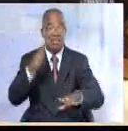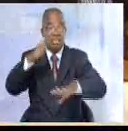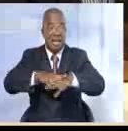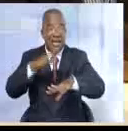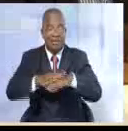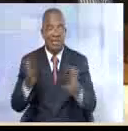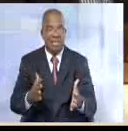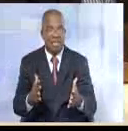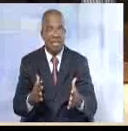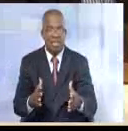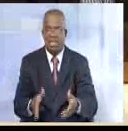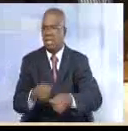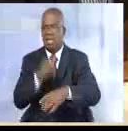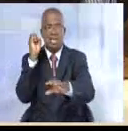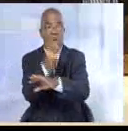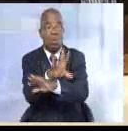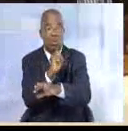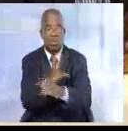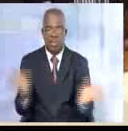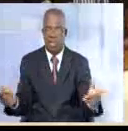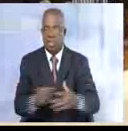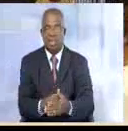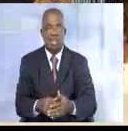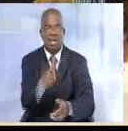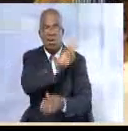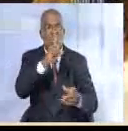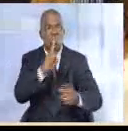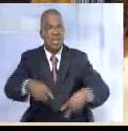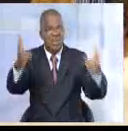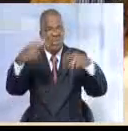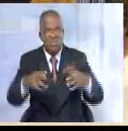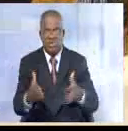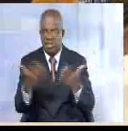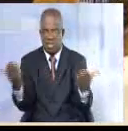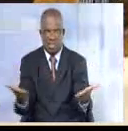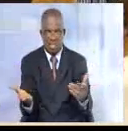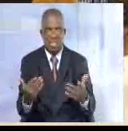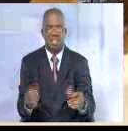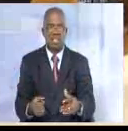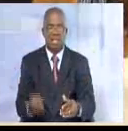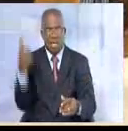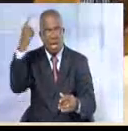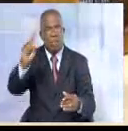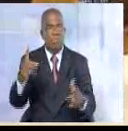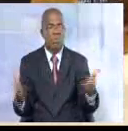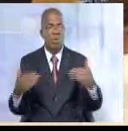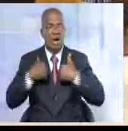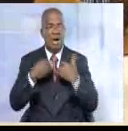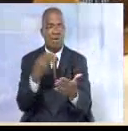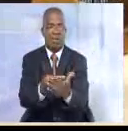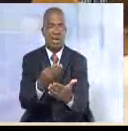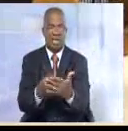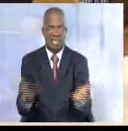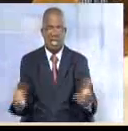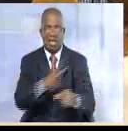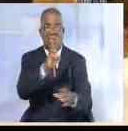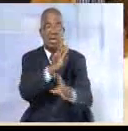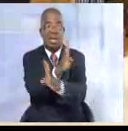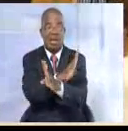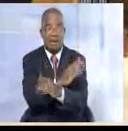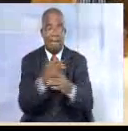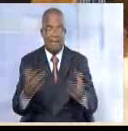pas. Et que chaque fois qu'il y a des coupeurs de route, on dit oui, il y avait